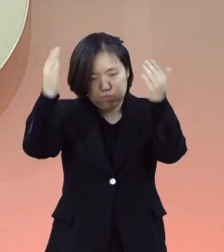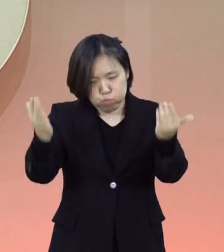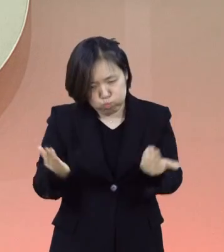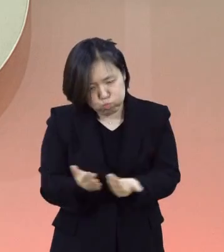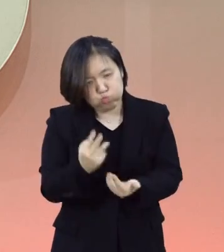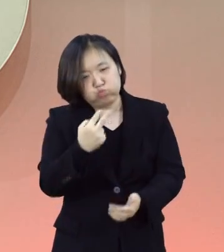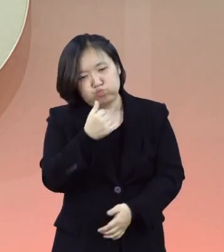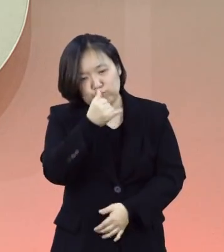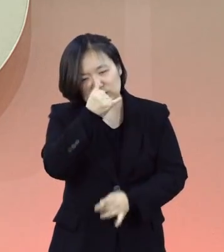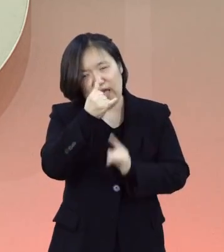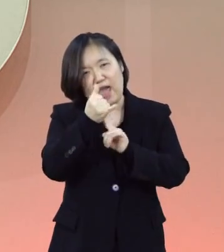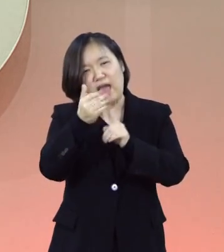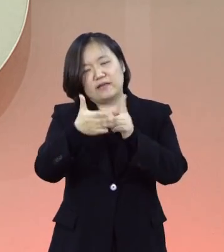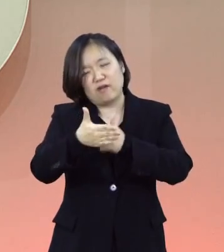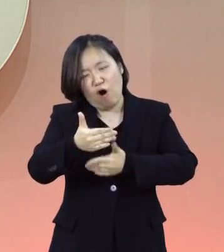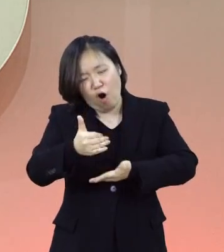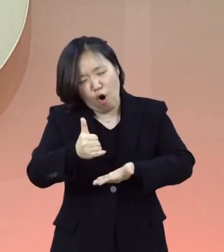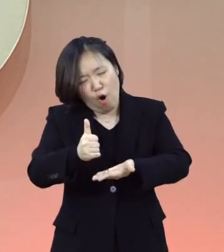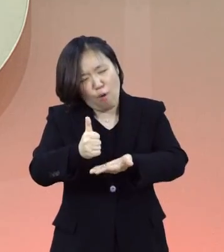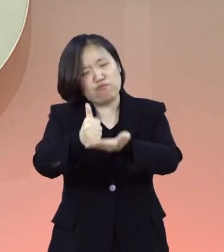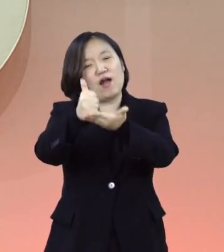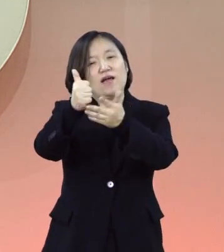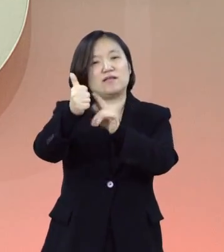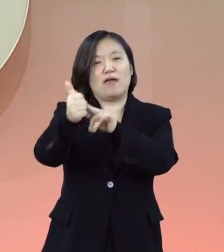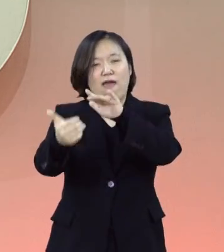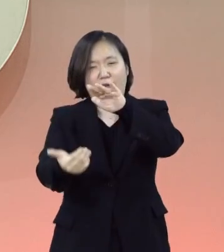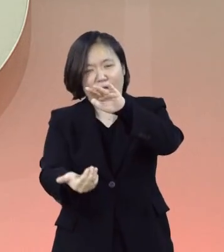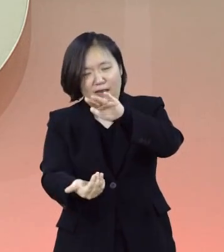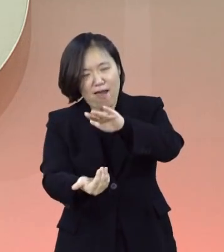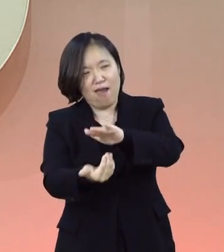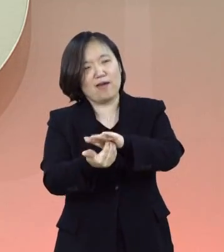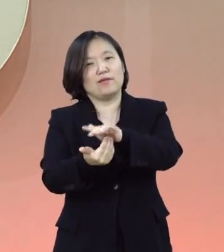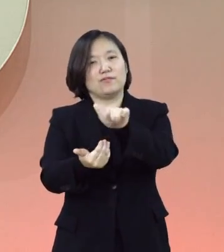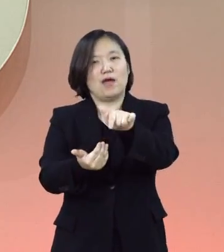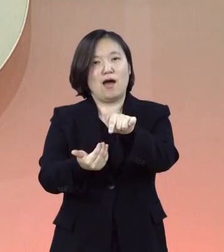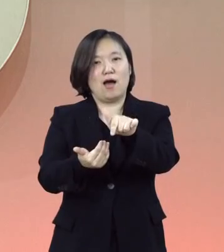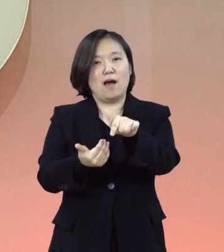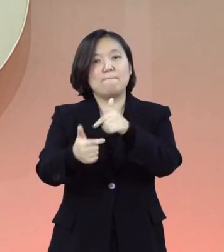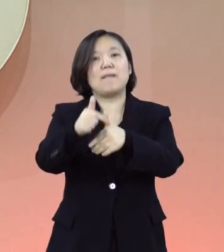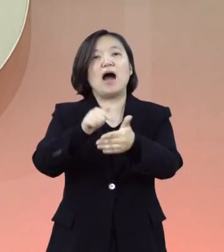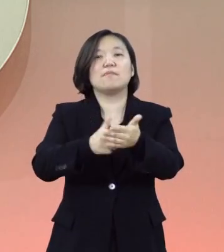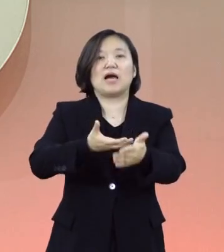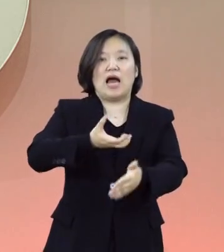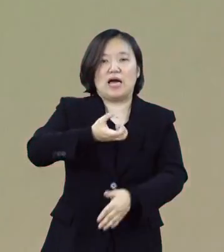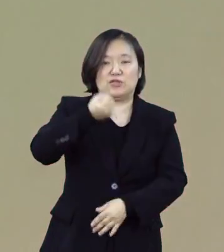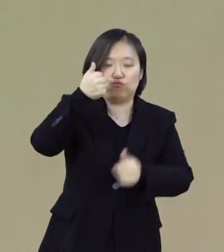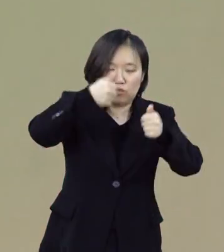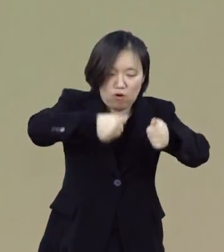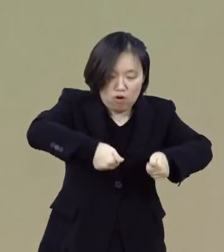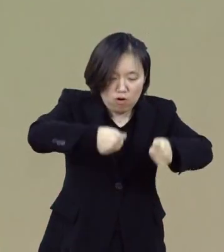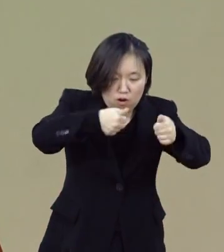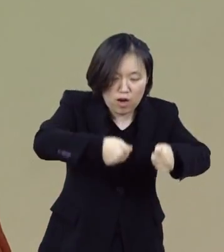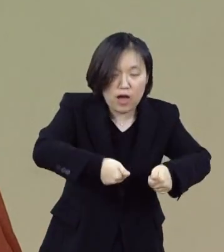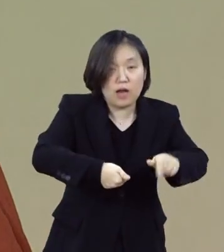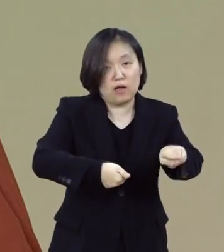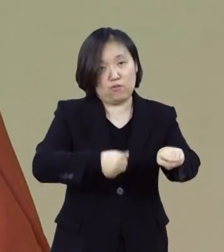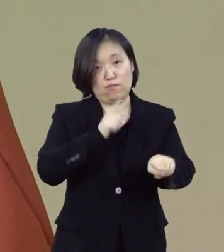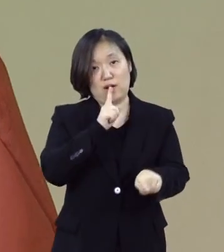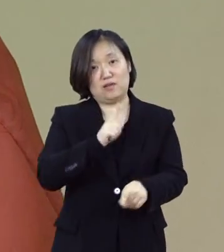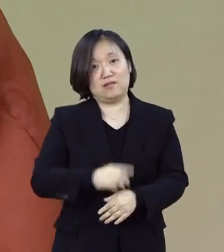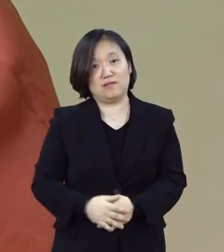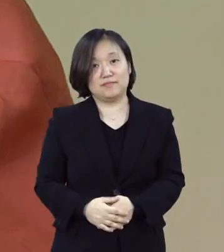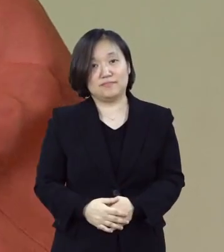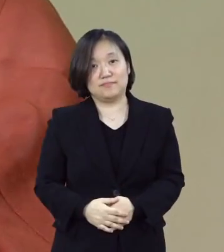되새기면서 절을 올려라 라고 말씀하셨던 것입니다. 그렇기